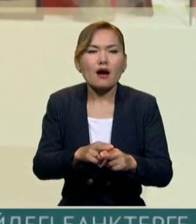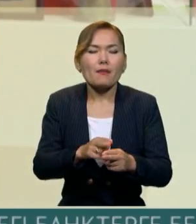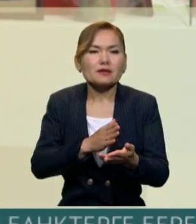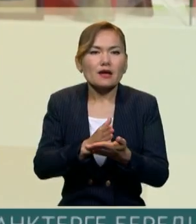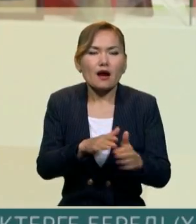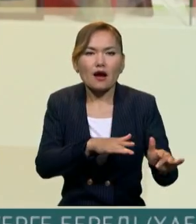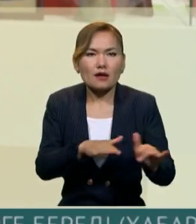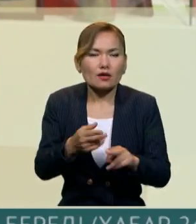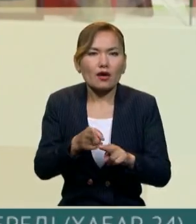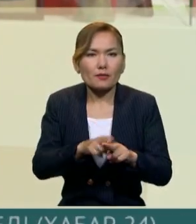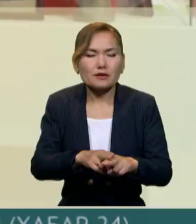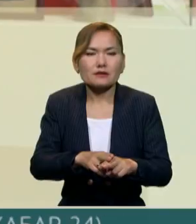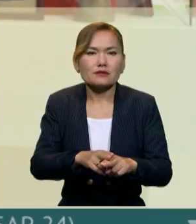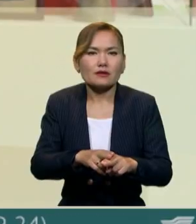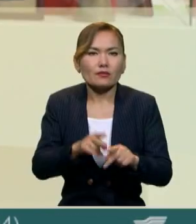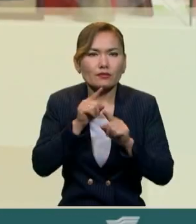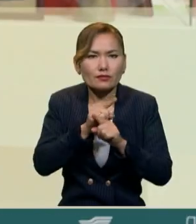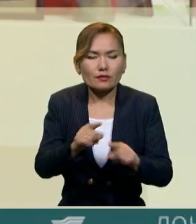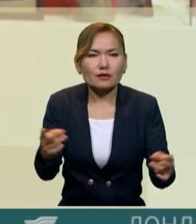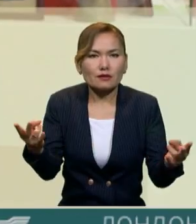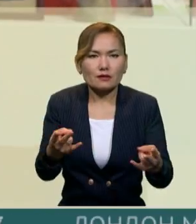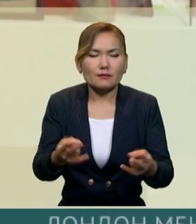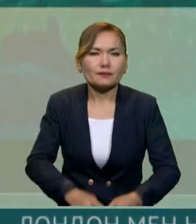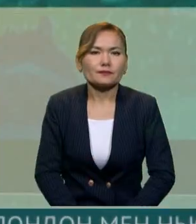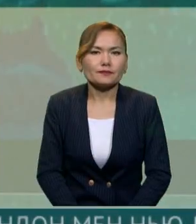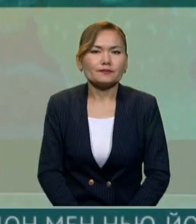бүгінгі ұрпақтарға таныстыру, солардан үлгі алу.